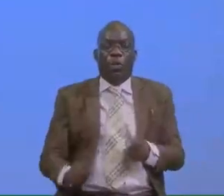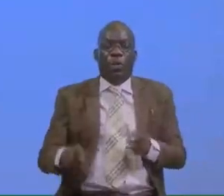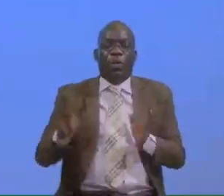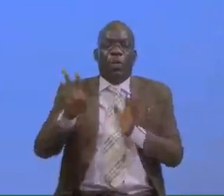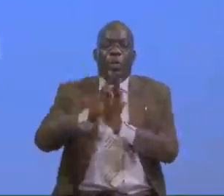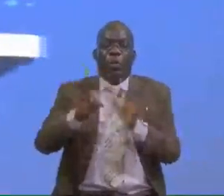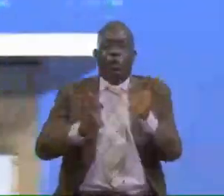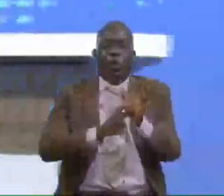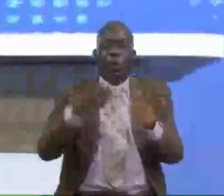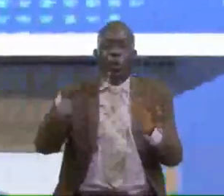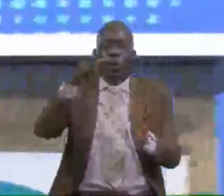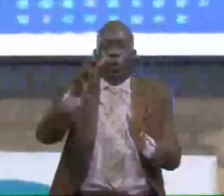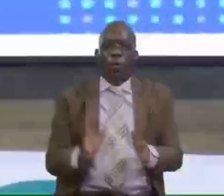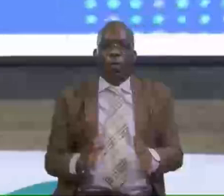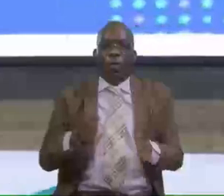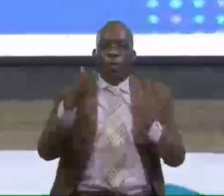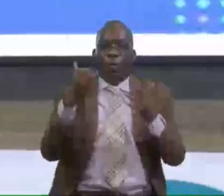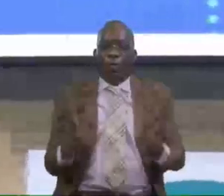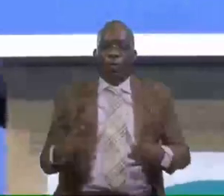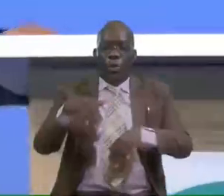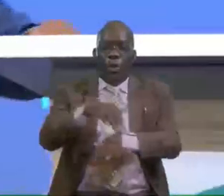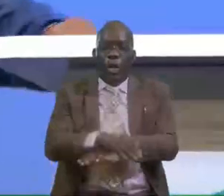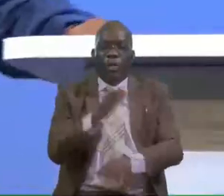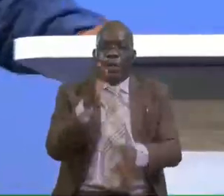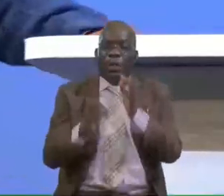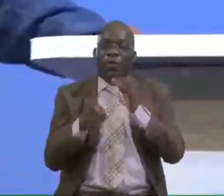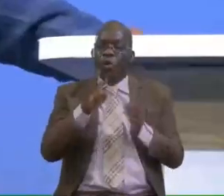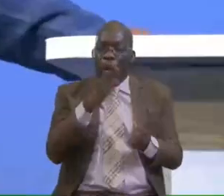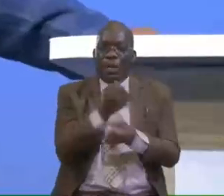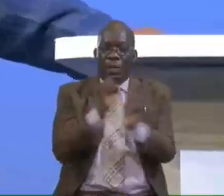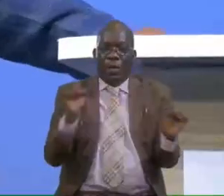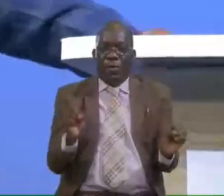Selon la volonté de Dieu ce soir, si tu es né de nouveau